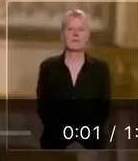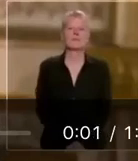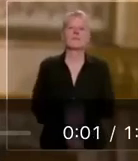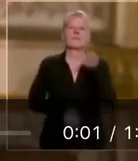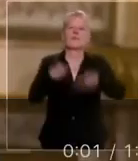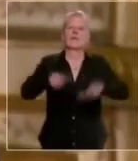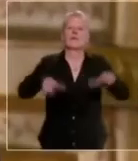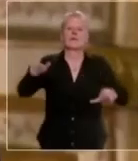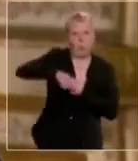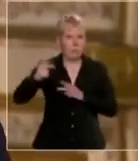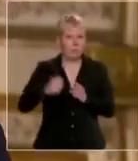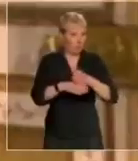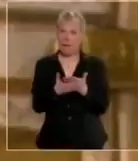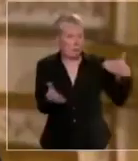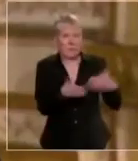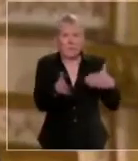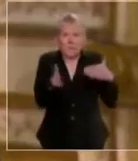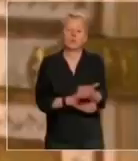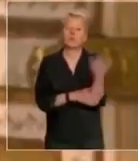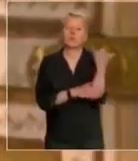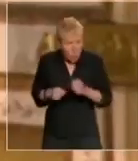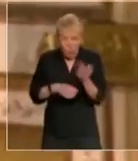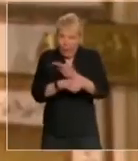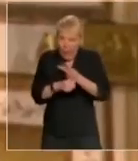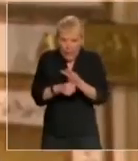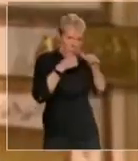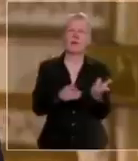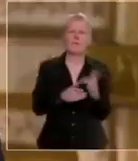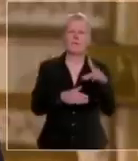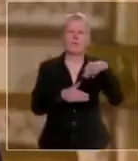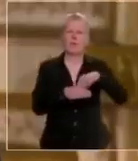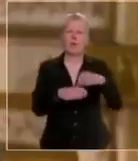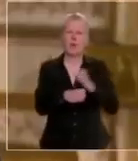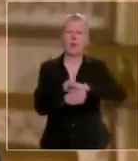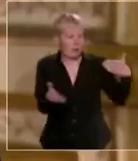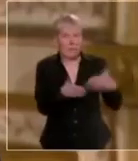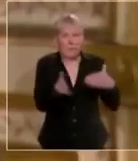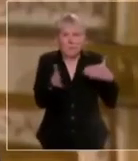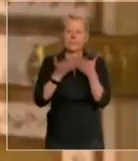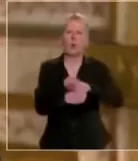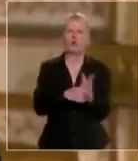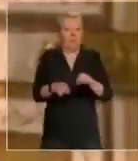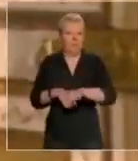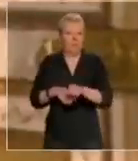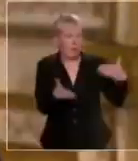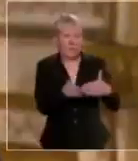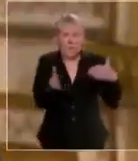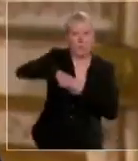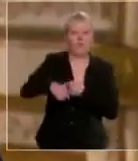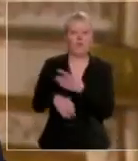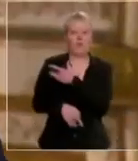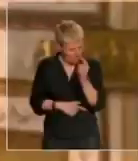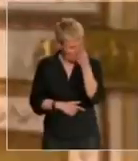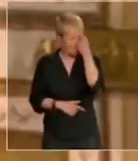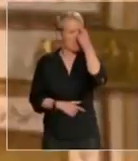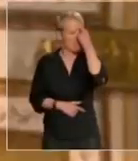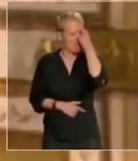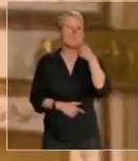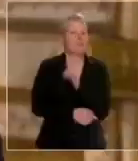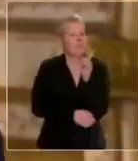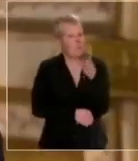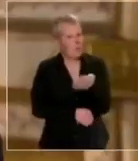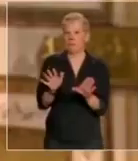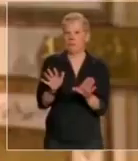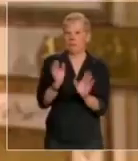Française, Français, c'est la merde. Je suis contaminé par le Covid-19 qui s'est fait chier. C'est pourquoi j'ai